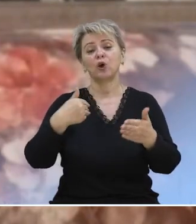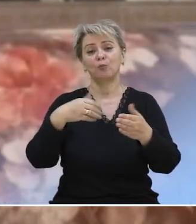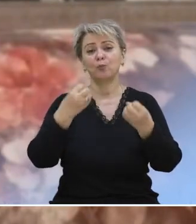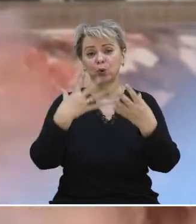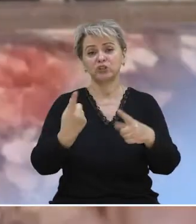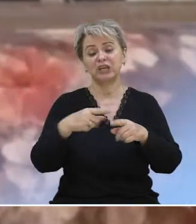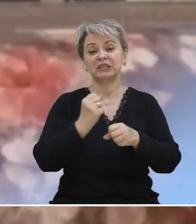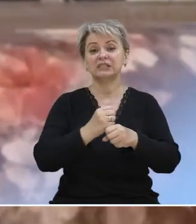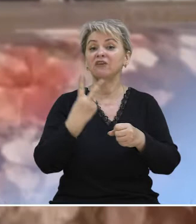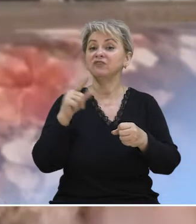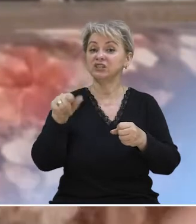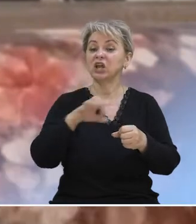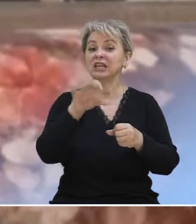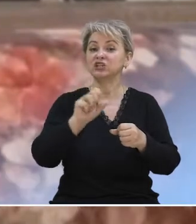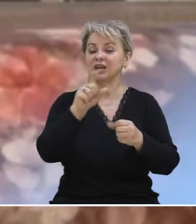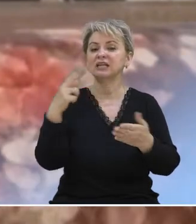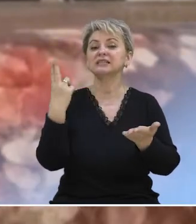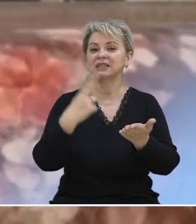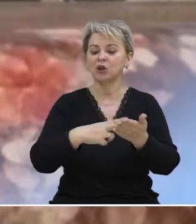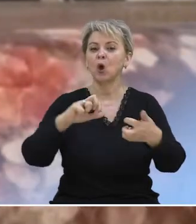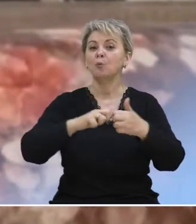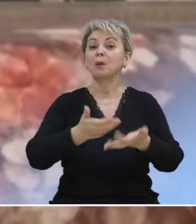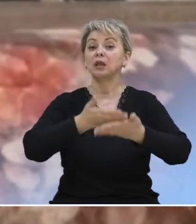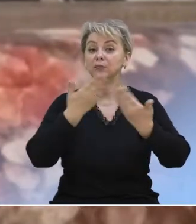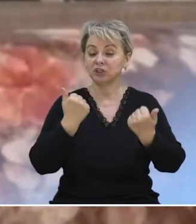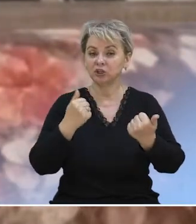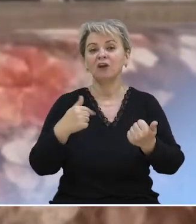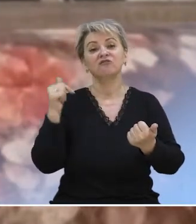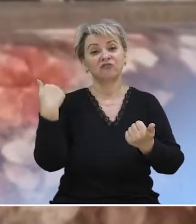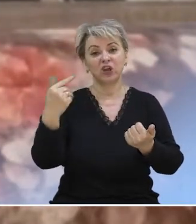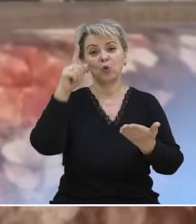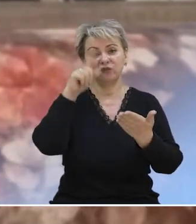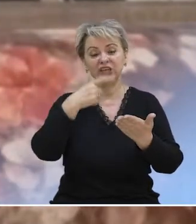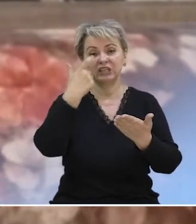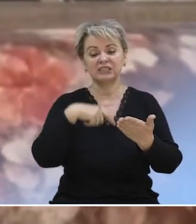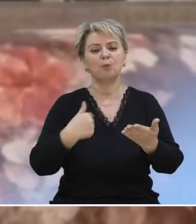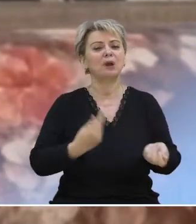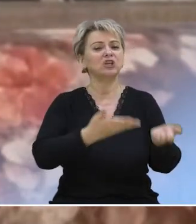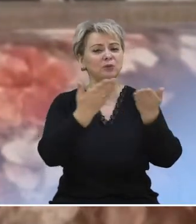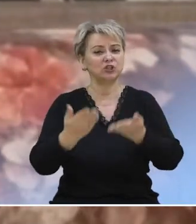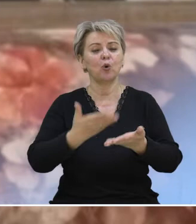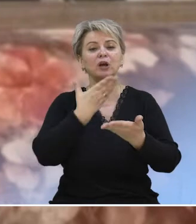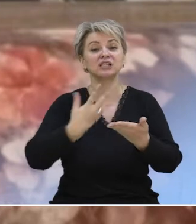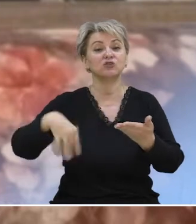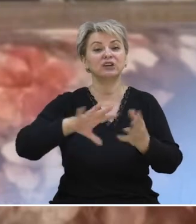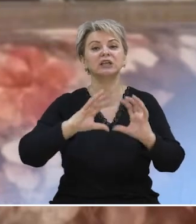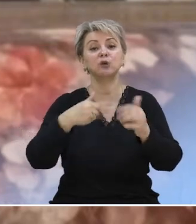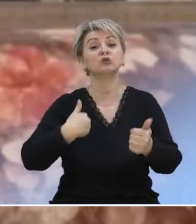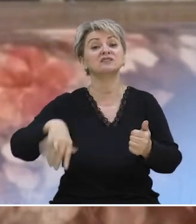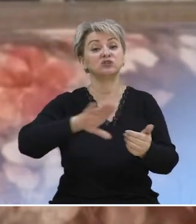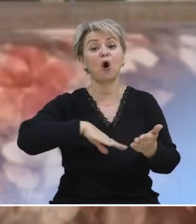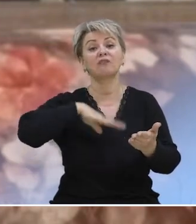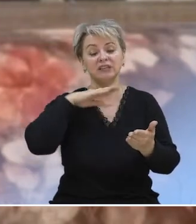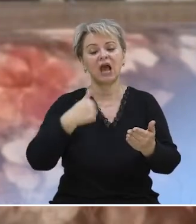проще. Вот, видите, вот лишний раз вам доказательство. Проблем никаких нет. Мы уверены в себе, мы несем красоту в этот мир, у нас всего